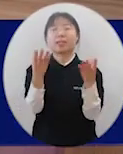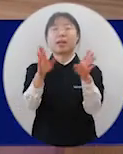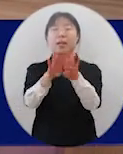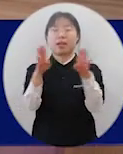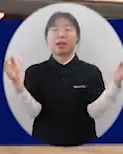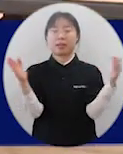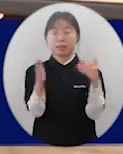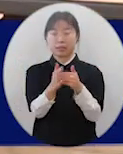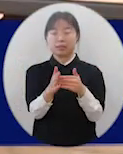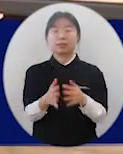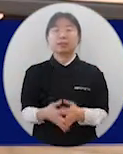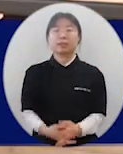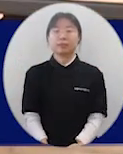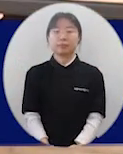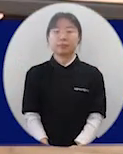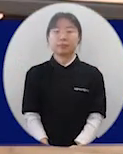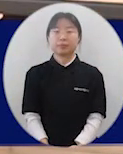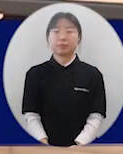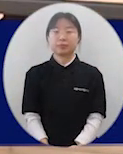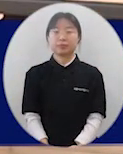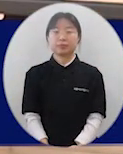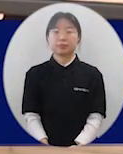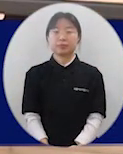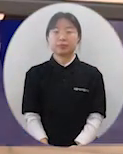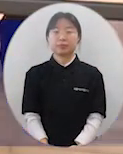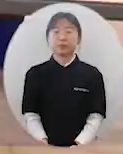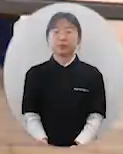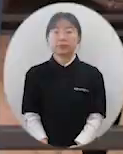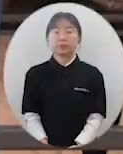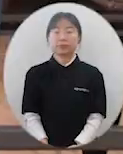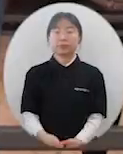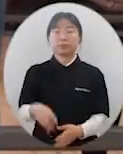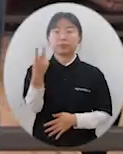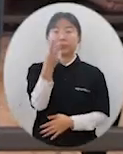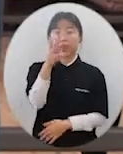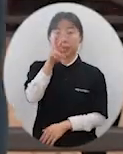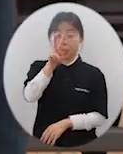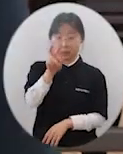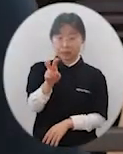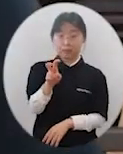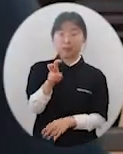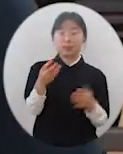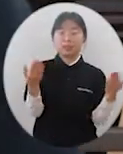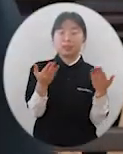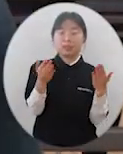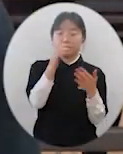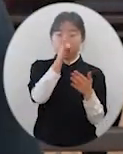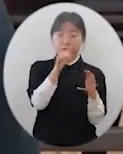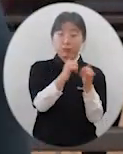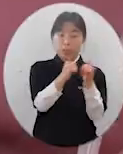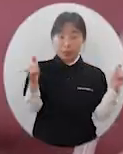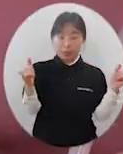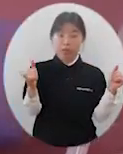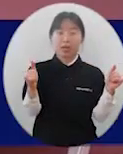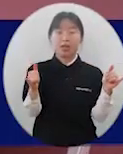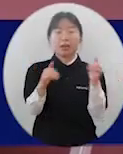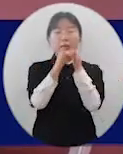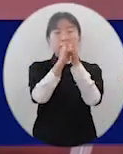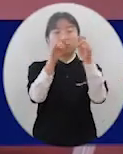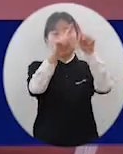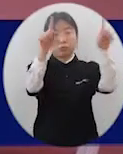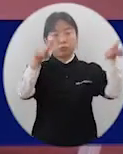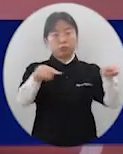등 10여 명만 참석한 가운데 진행됐는데요. 2020년 우수자원봉사자와 후원자에게